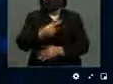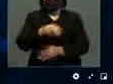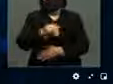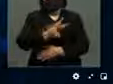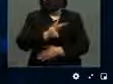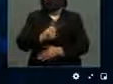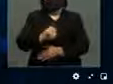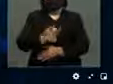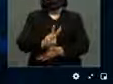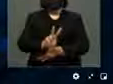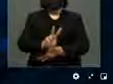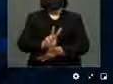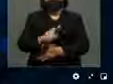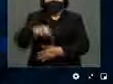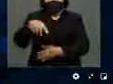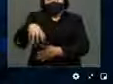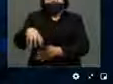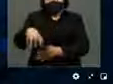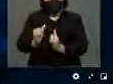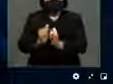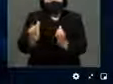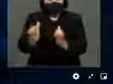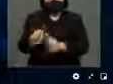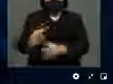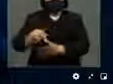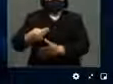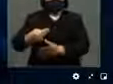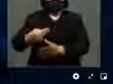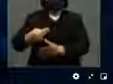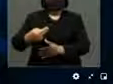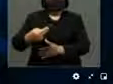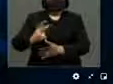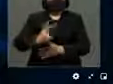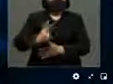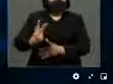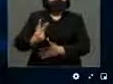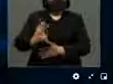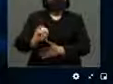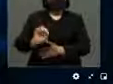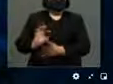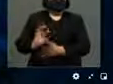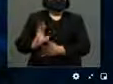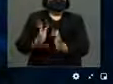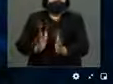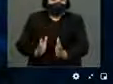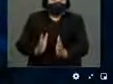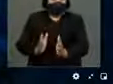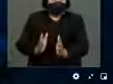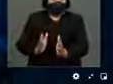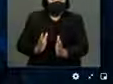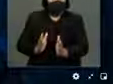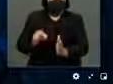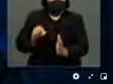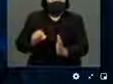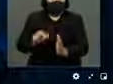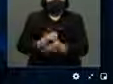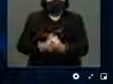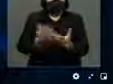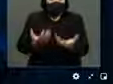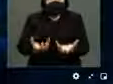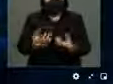22,662 และในโรงพยาบาลสนามอีก 20,000 กับอีก606นะครับในนี้มีคนที่อาการหนั